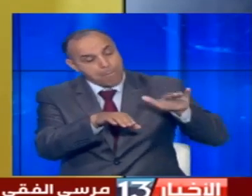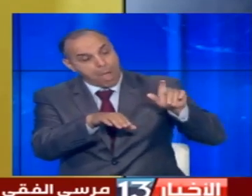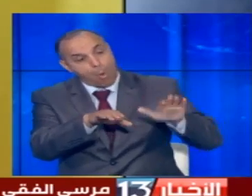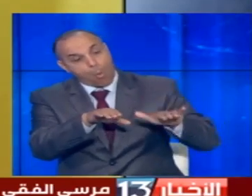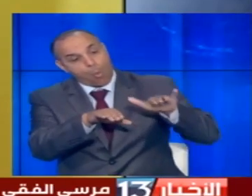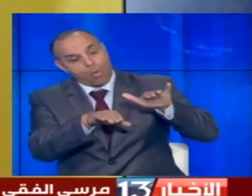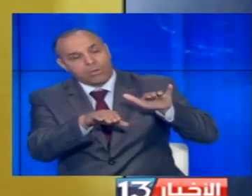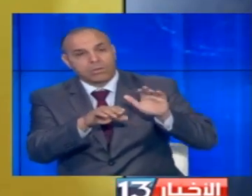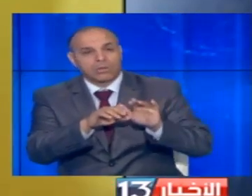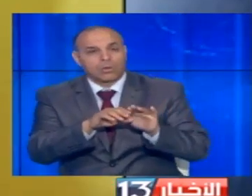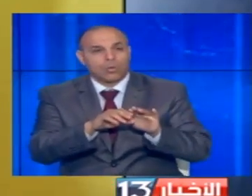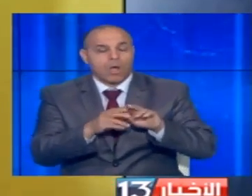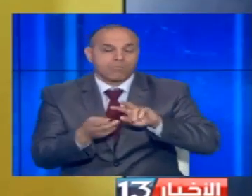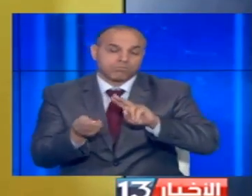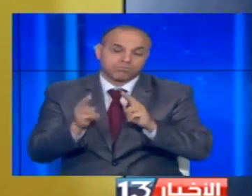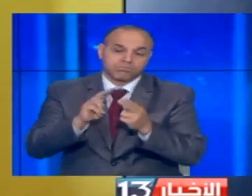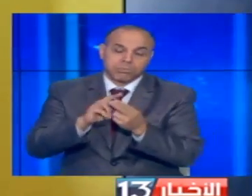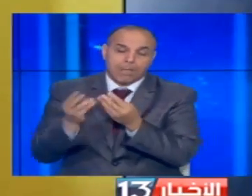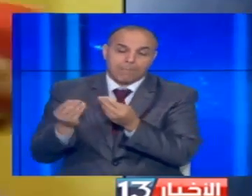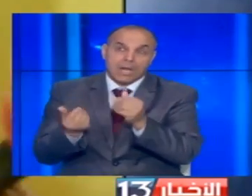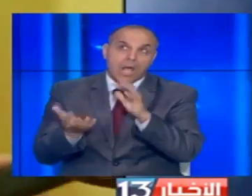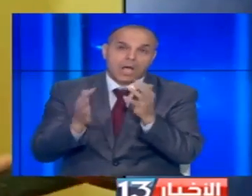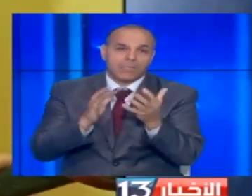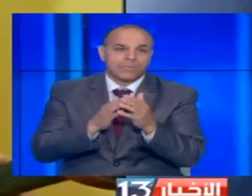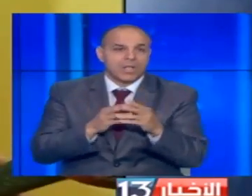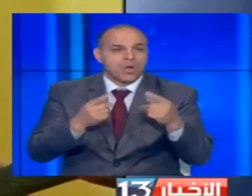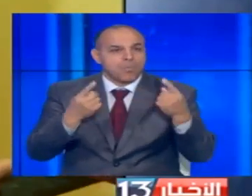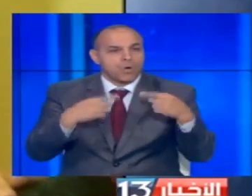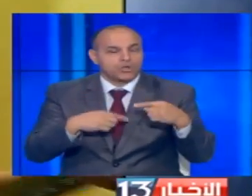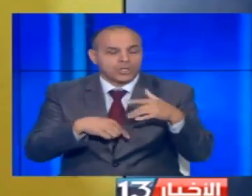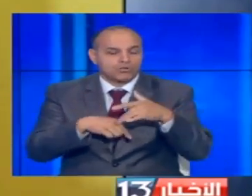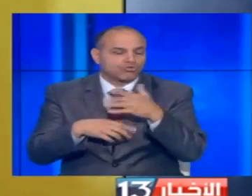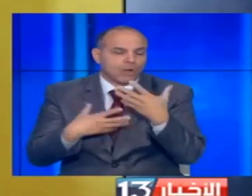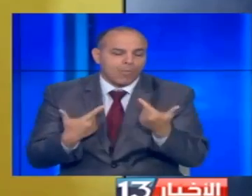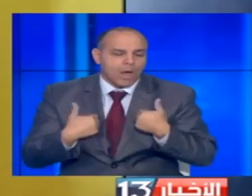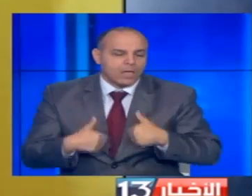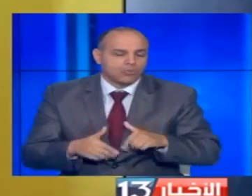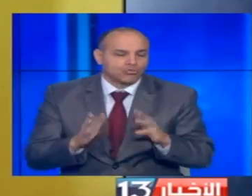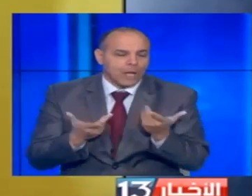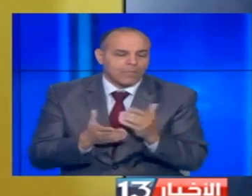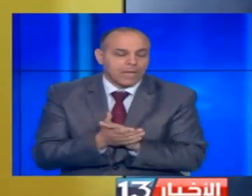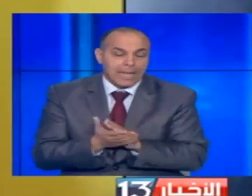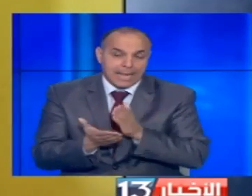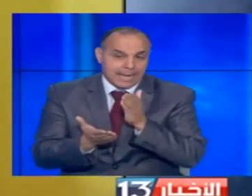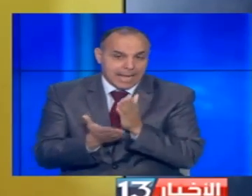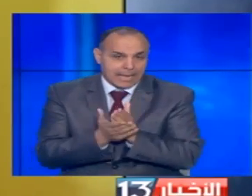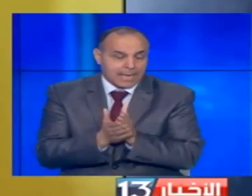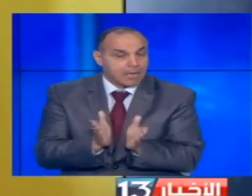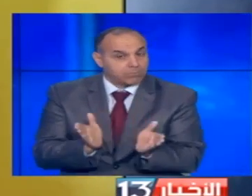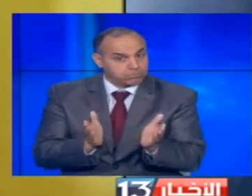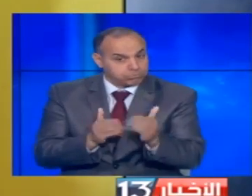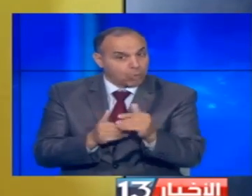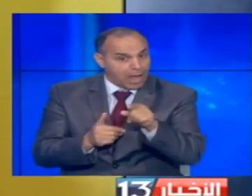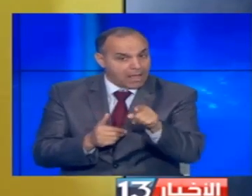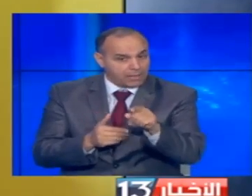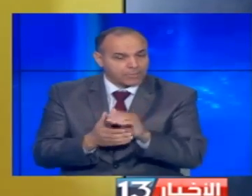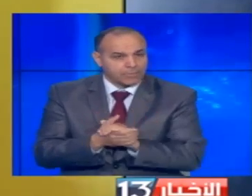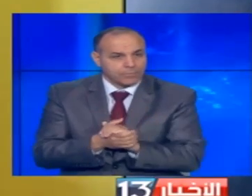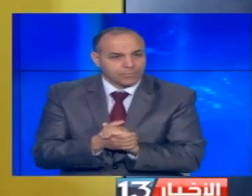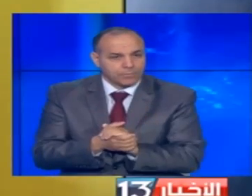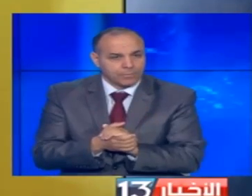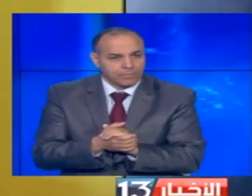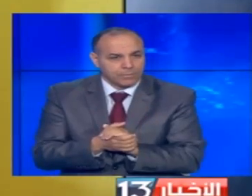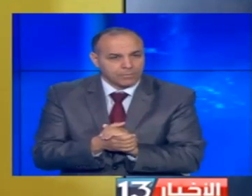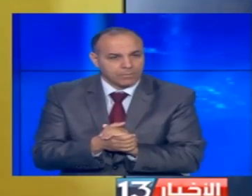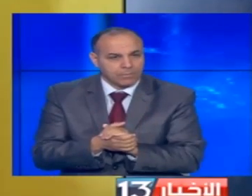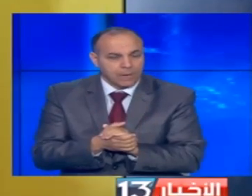البحر و بانعكاسات التغييرات المناخيه في مواجهه هذا التهديد شنو نعمل الحقيقه الوكاله قامت في